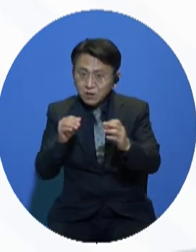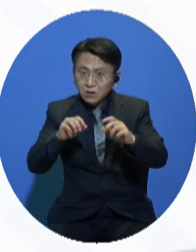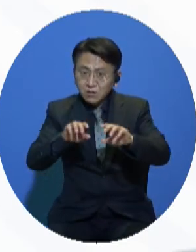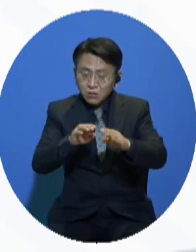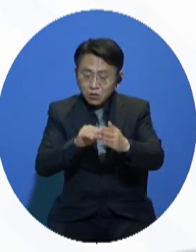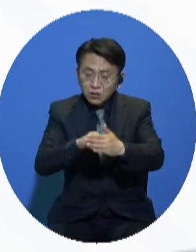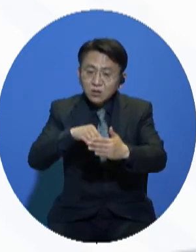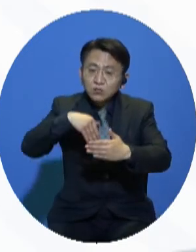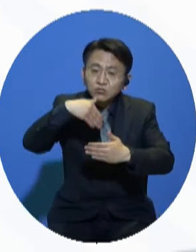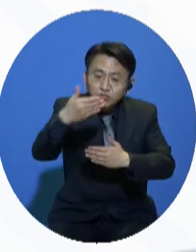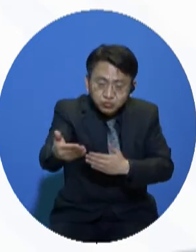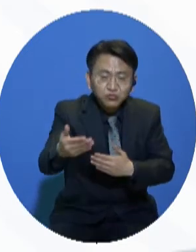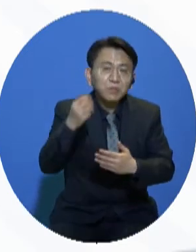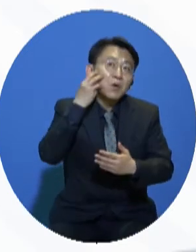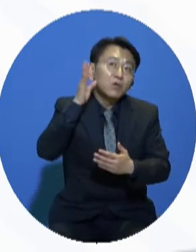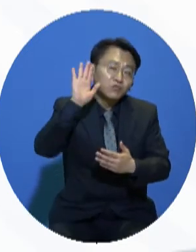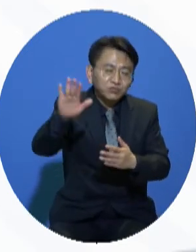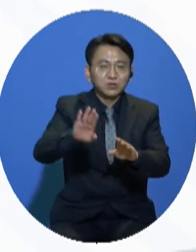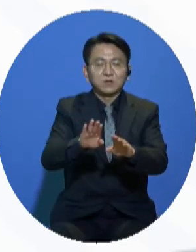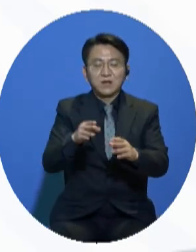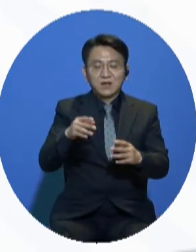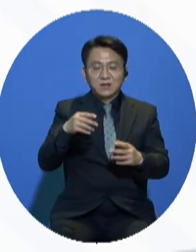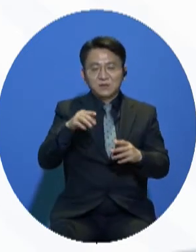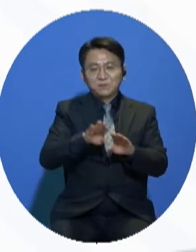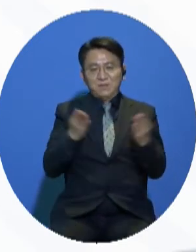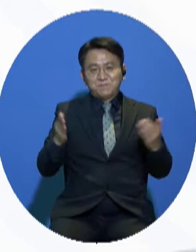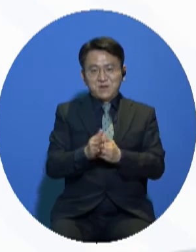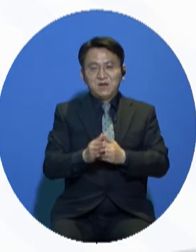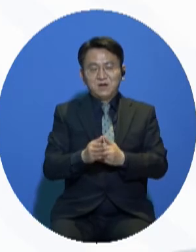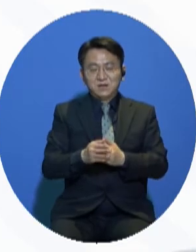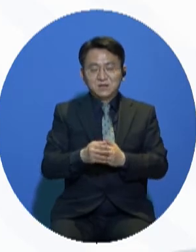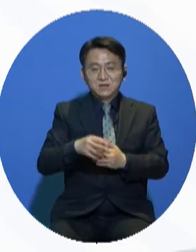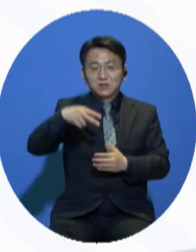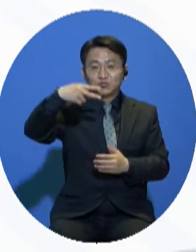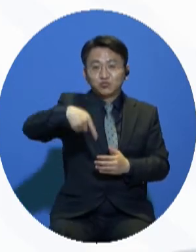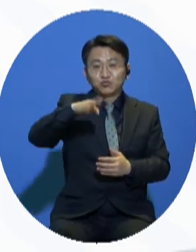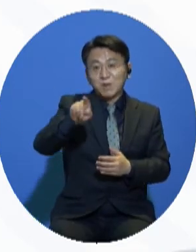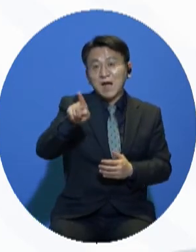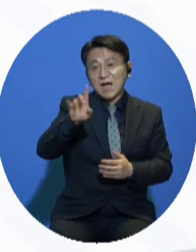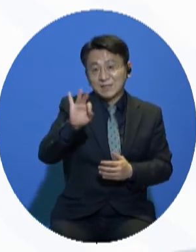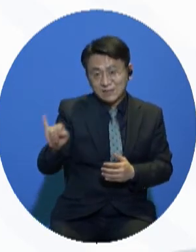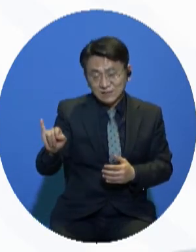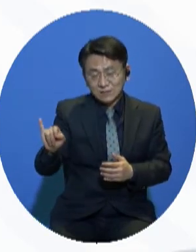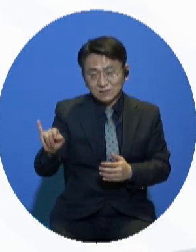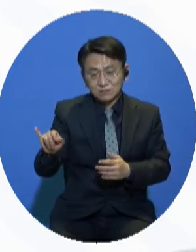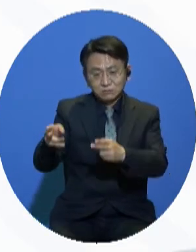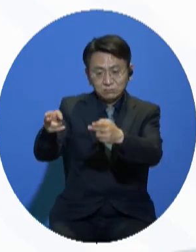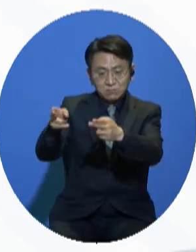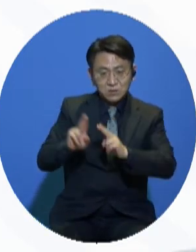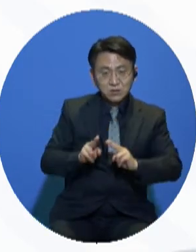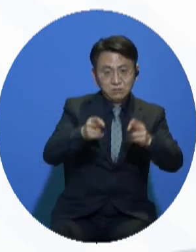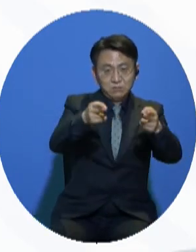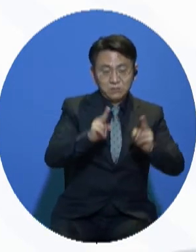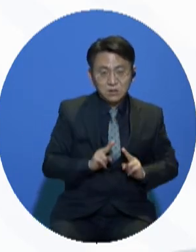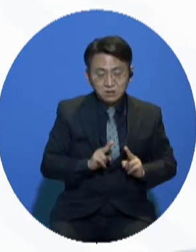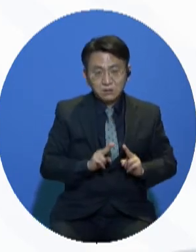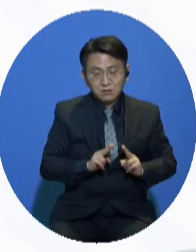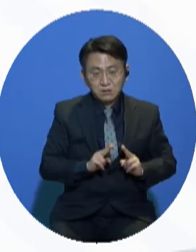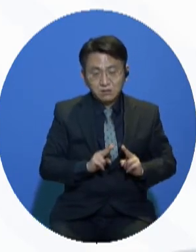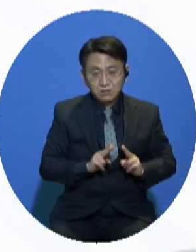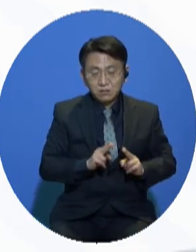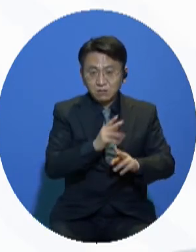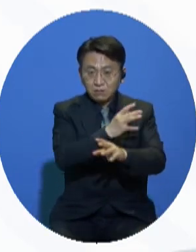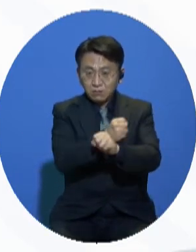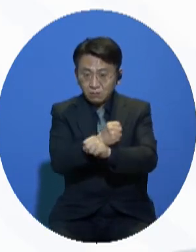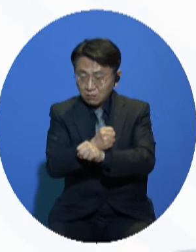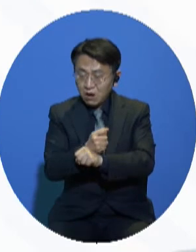중요한 행사였고 그리고 스키 두바이에서는 MOU를